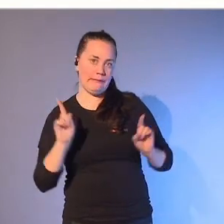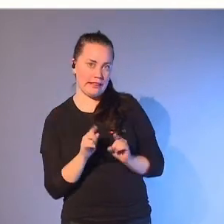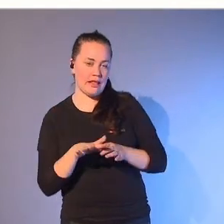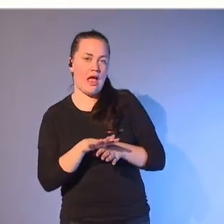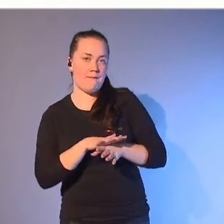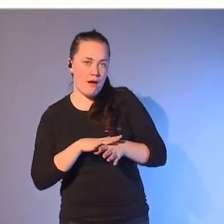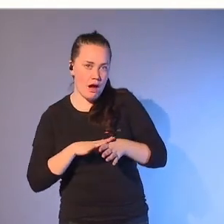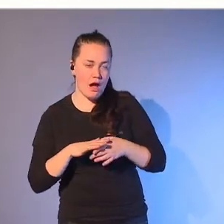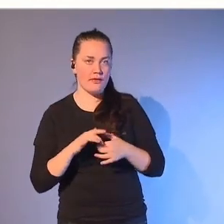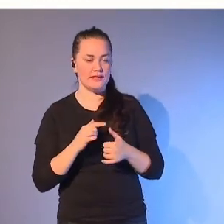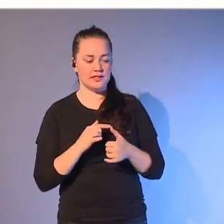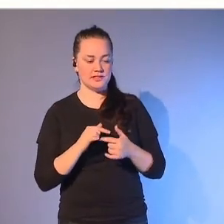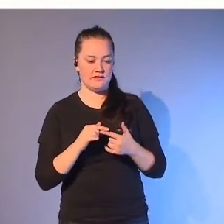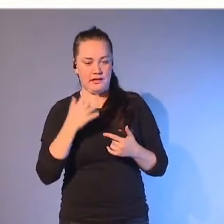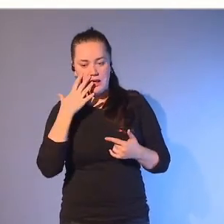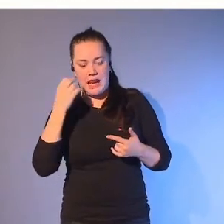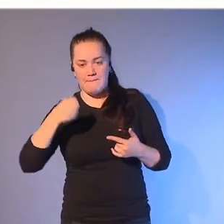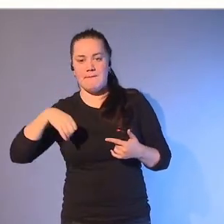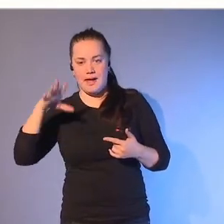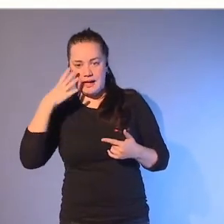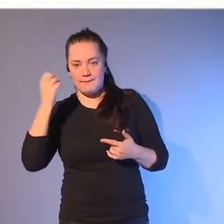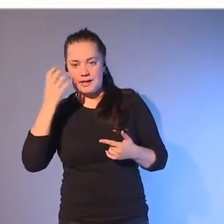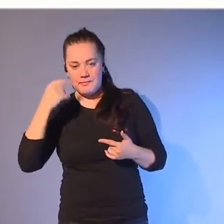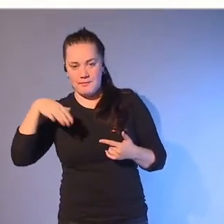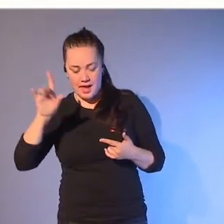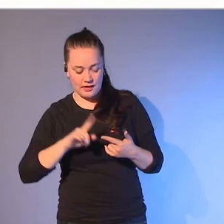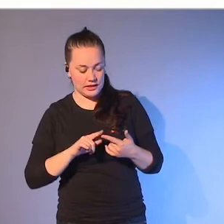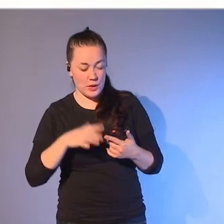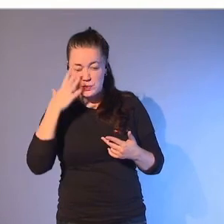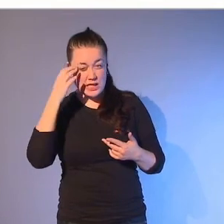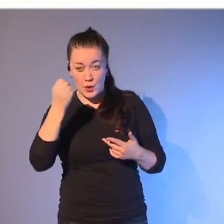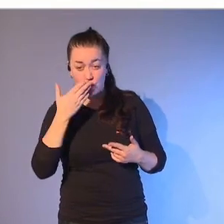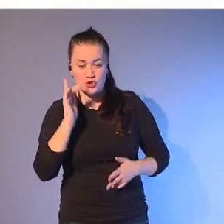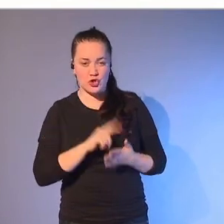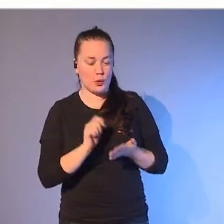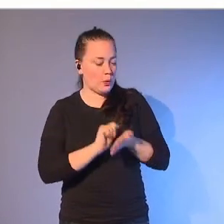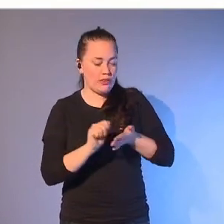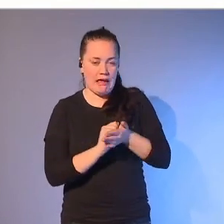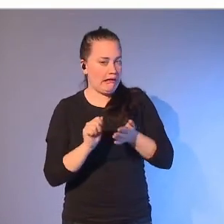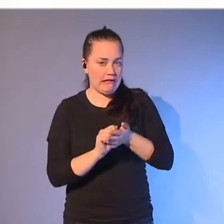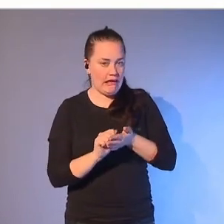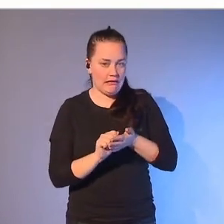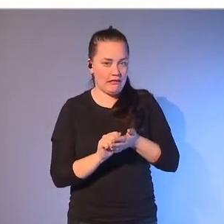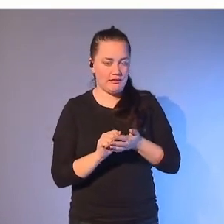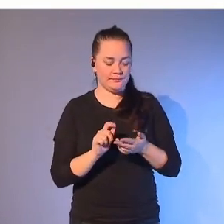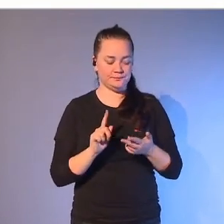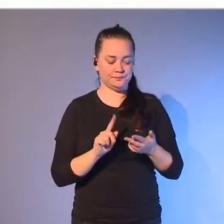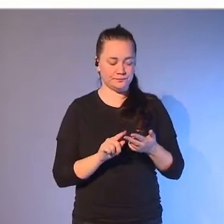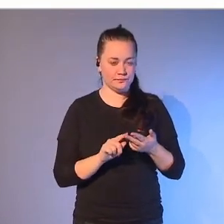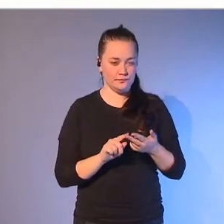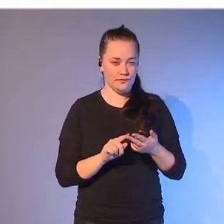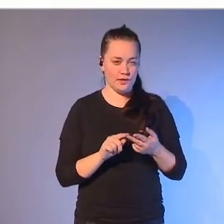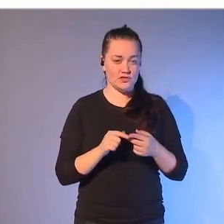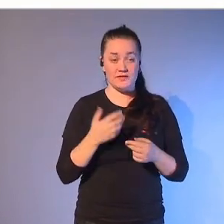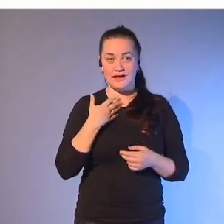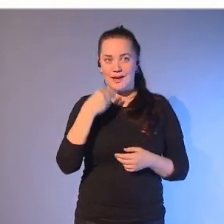empatisk, man glemmer mer, man husker ikke godt, for man noterer ikke med penne og blyant og alt mulig sånn. Og da vil